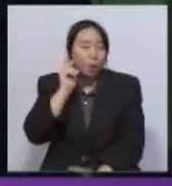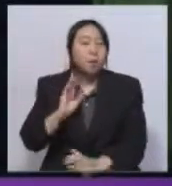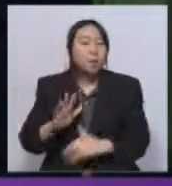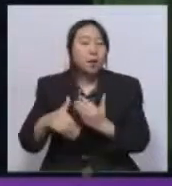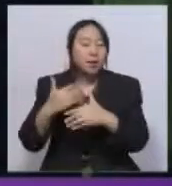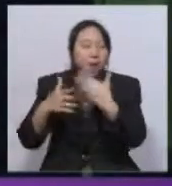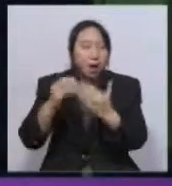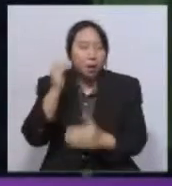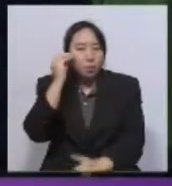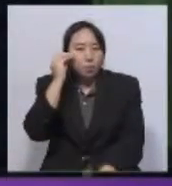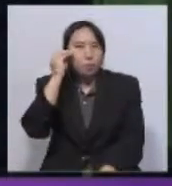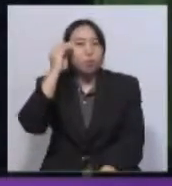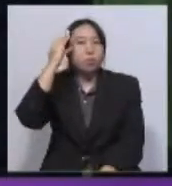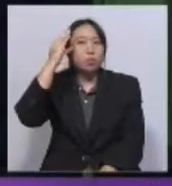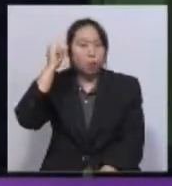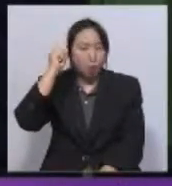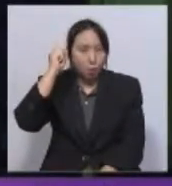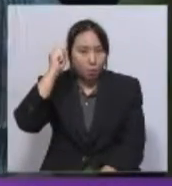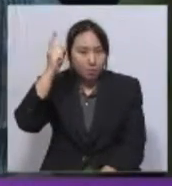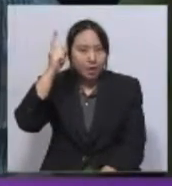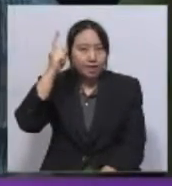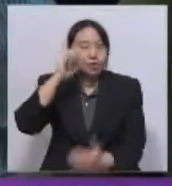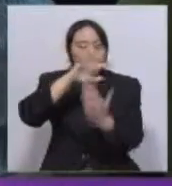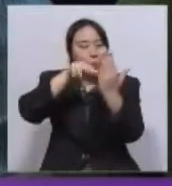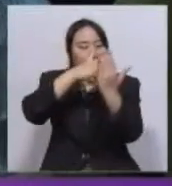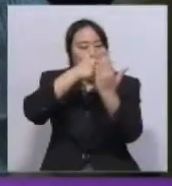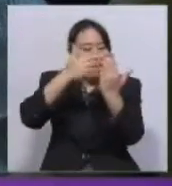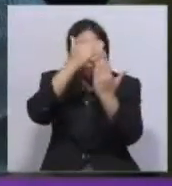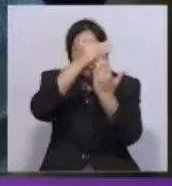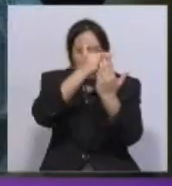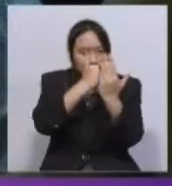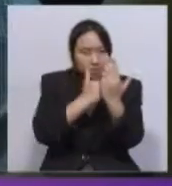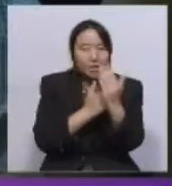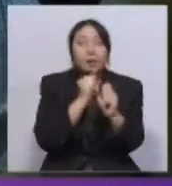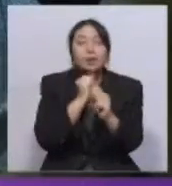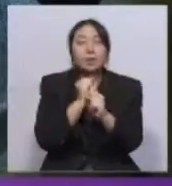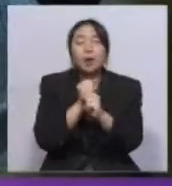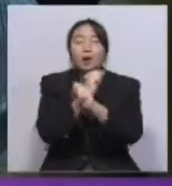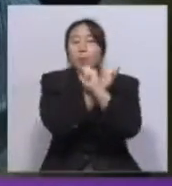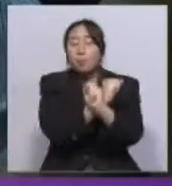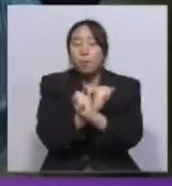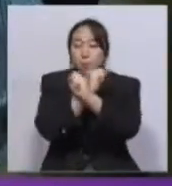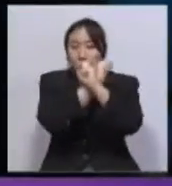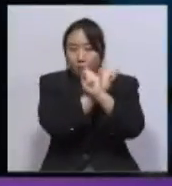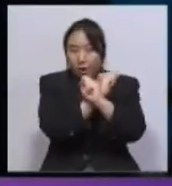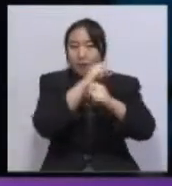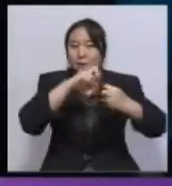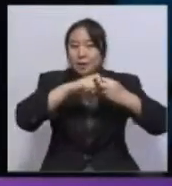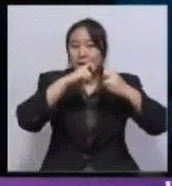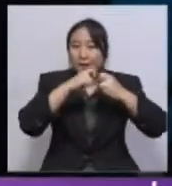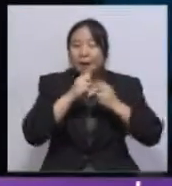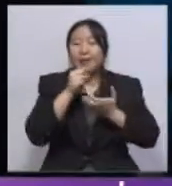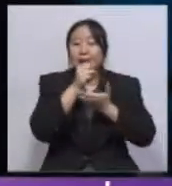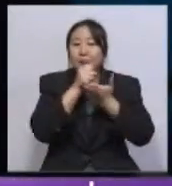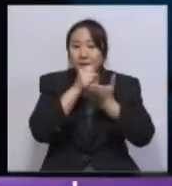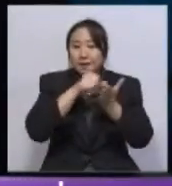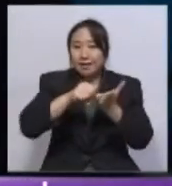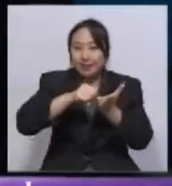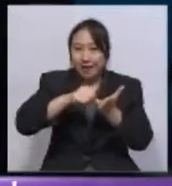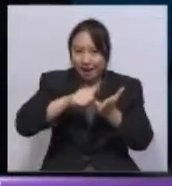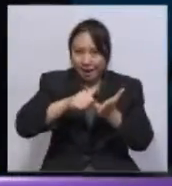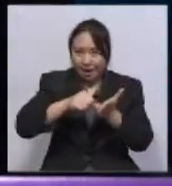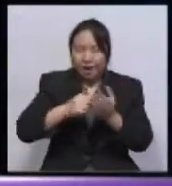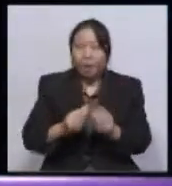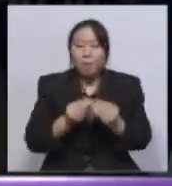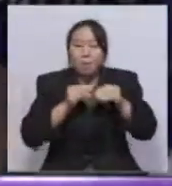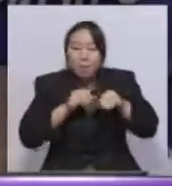ในเรื่องความรู้และความเข้าใจในนโยบายรวมไปถึงการดำเนินการป้องกันและแก้ไขปัญหายาเสพติดสามารถสื่อส